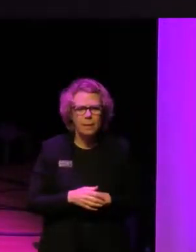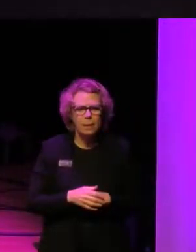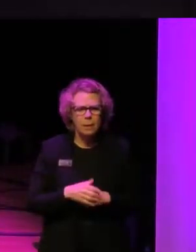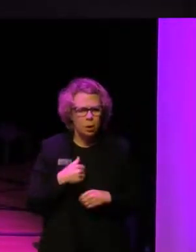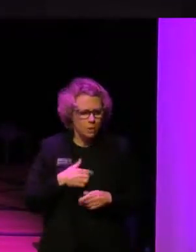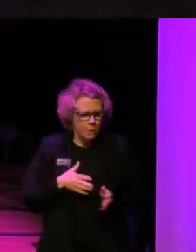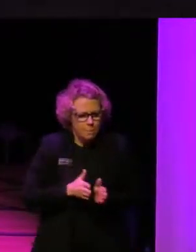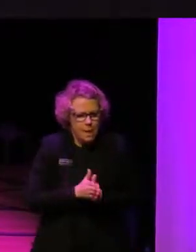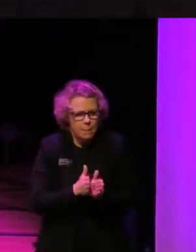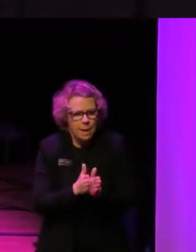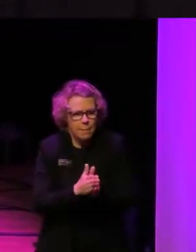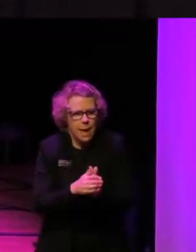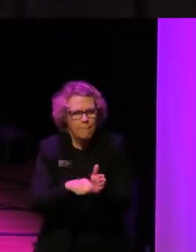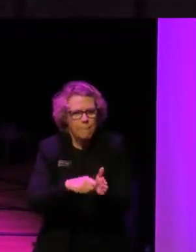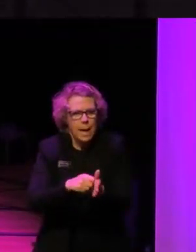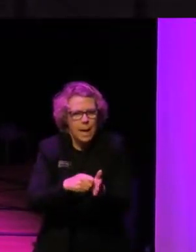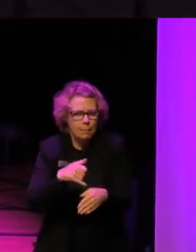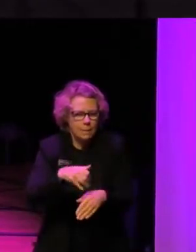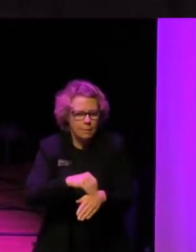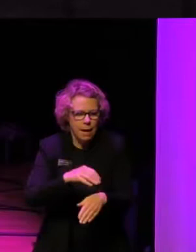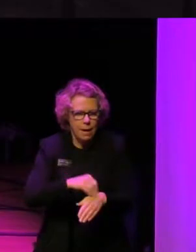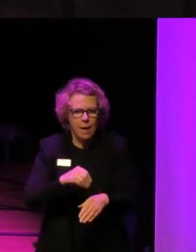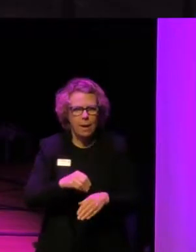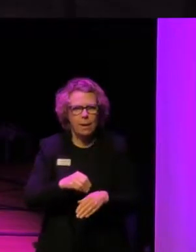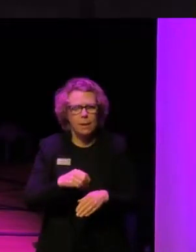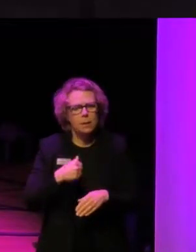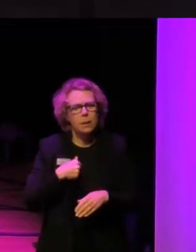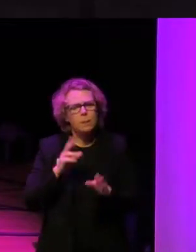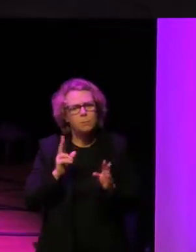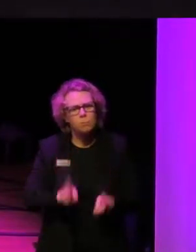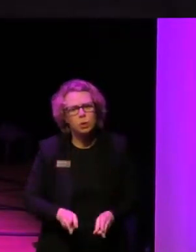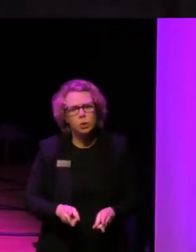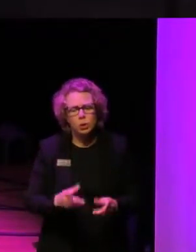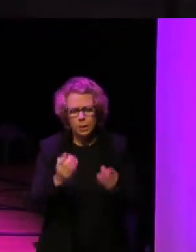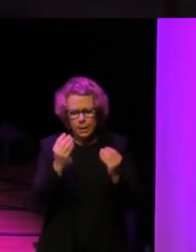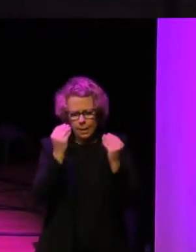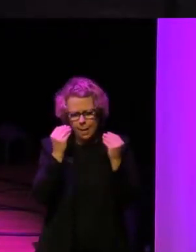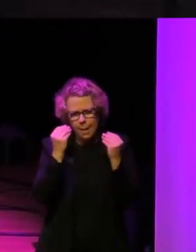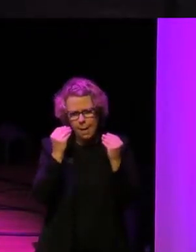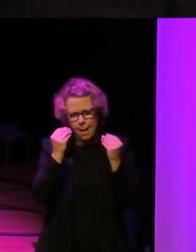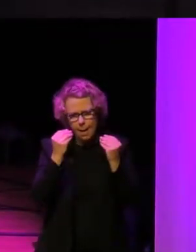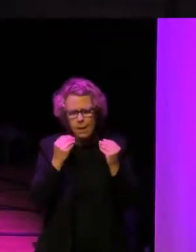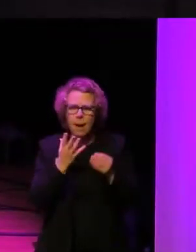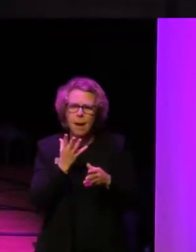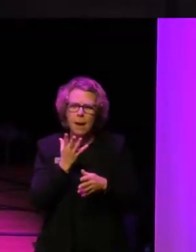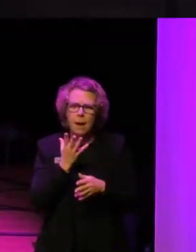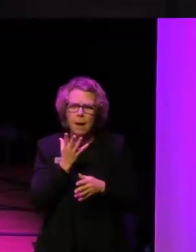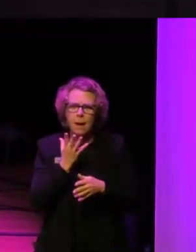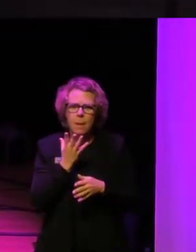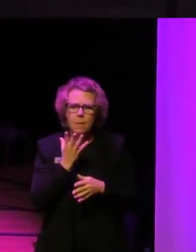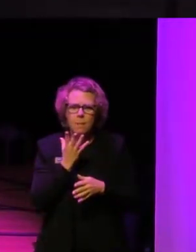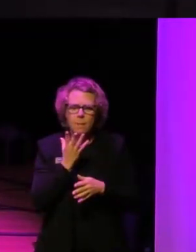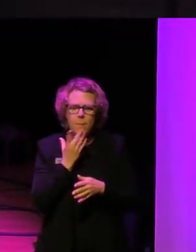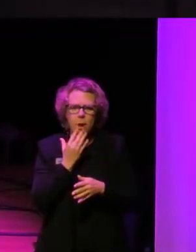med på filmer i Sverige. Jag vill också lära mig prata